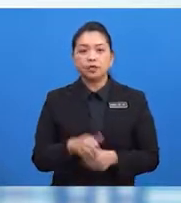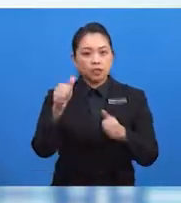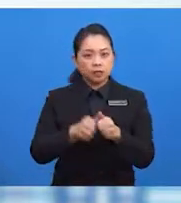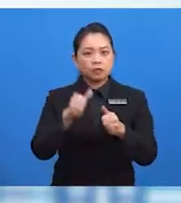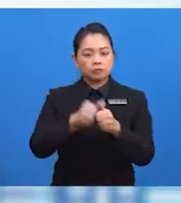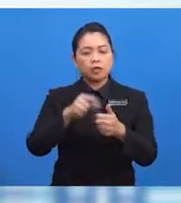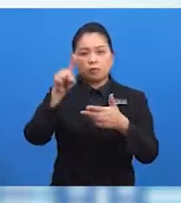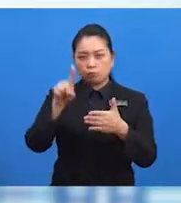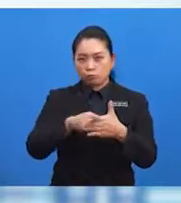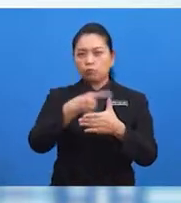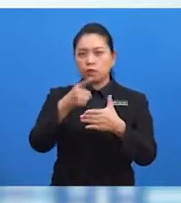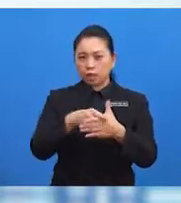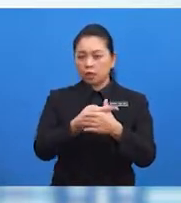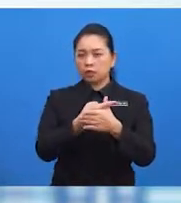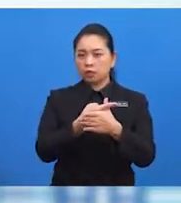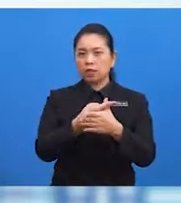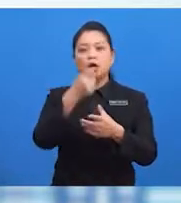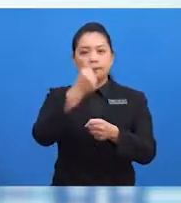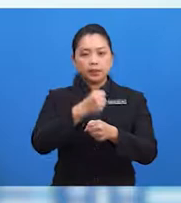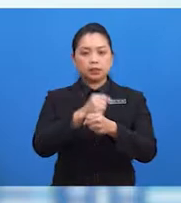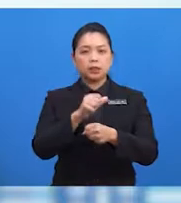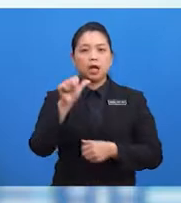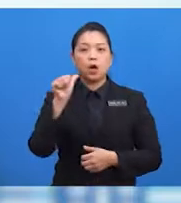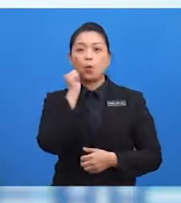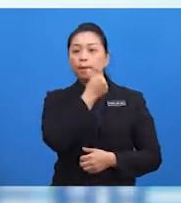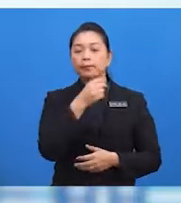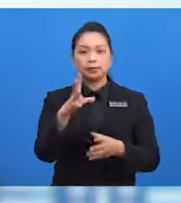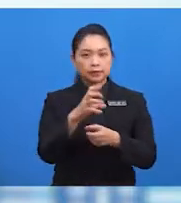menerima gaji pada tarikh-tarikh yang telah ditetapkan.